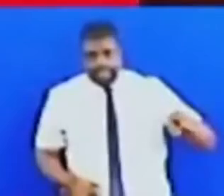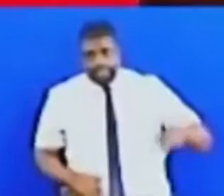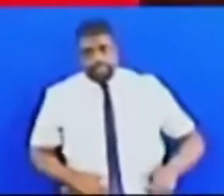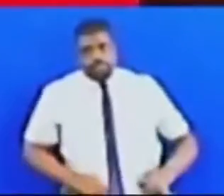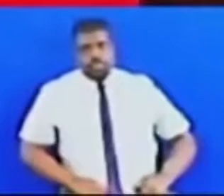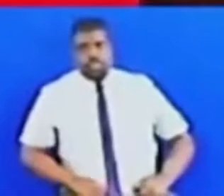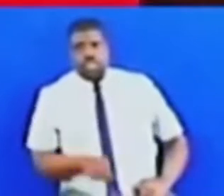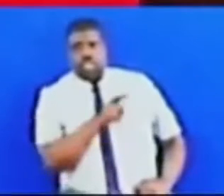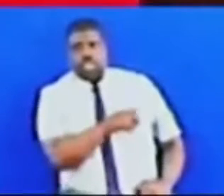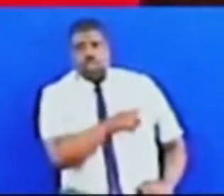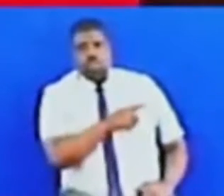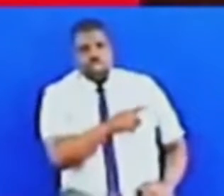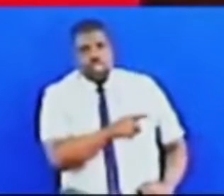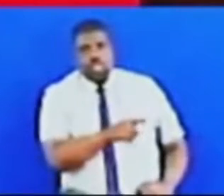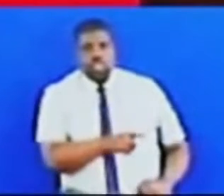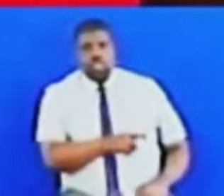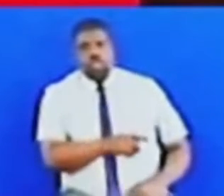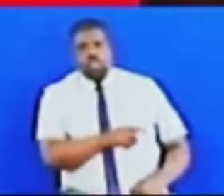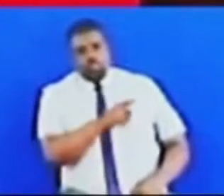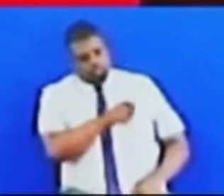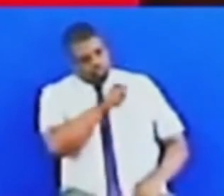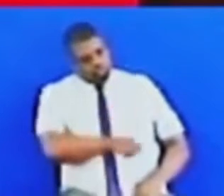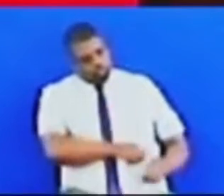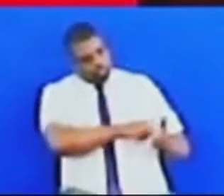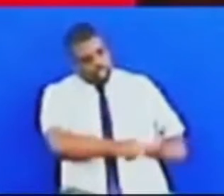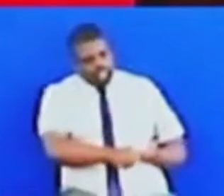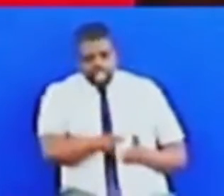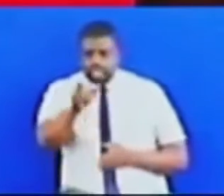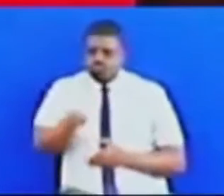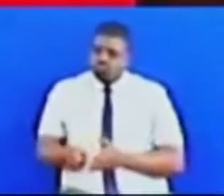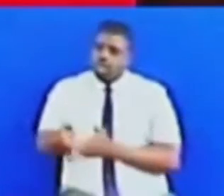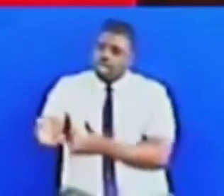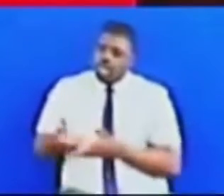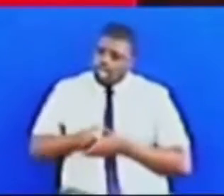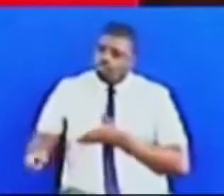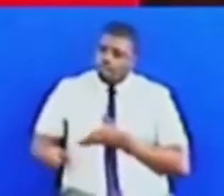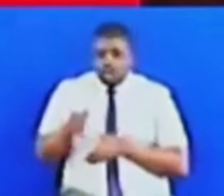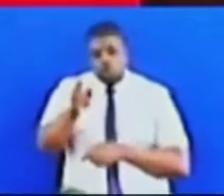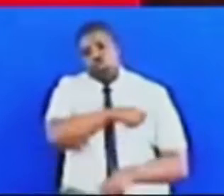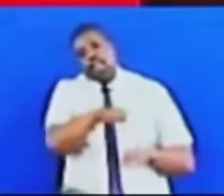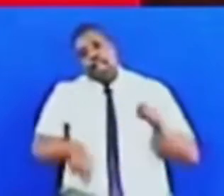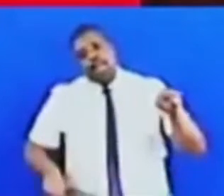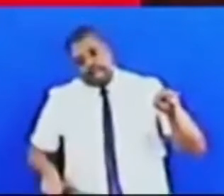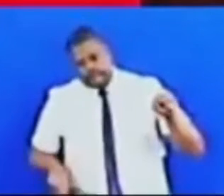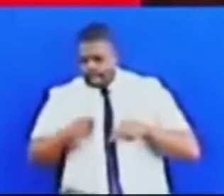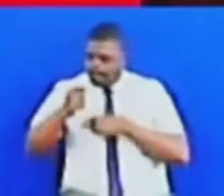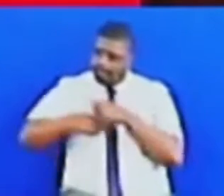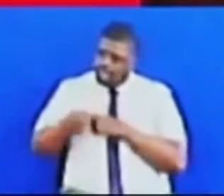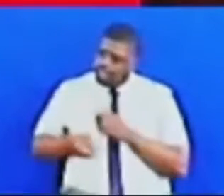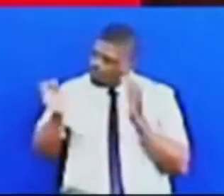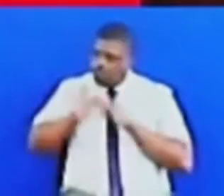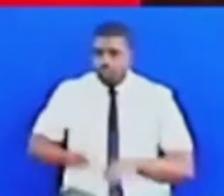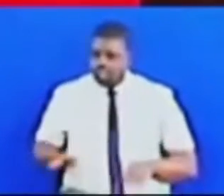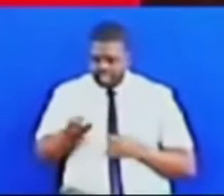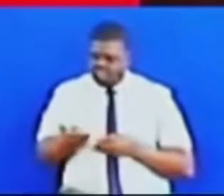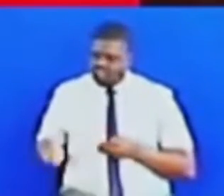ya baina ya mlipaji na mlipwaji, tutakuwa tunakosea. Miradi haikamiliki, haipelekewi